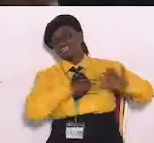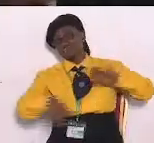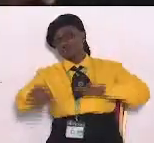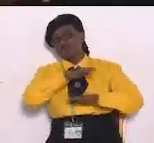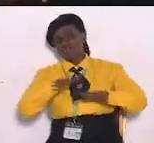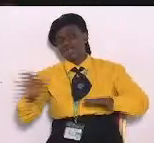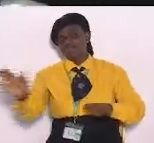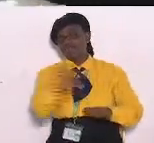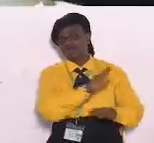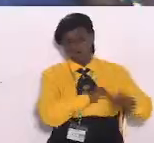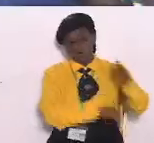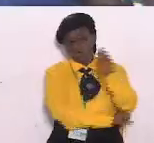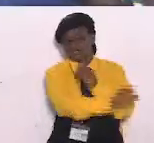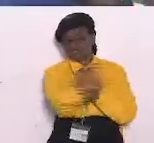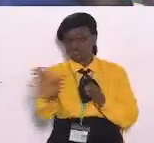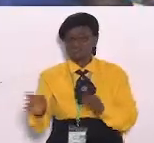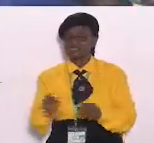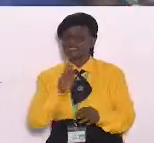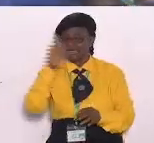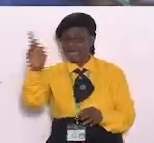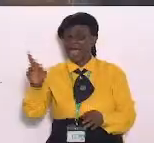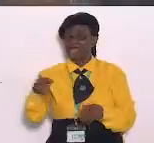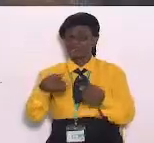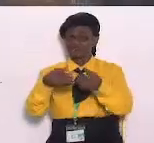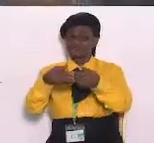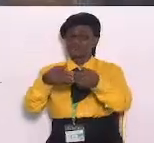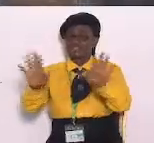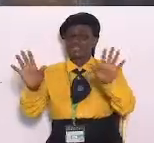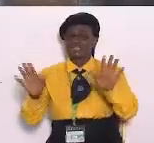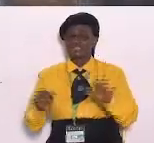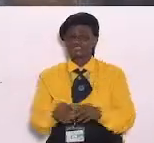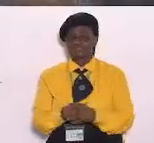ressources sont terminés amen